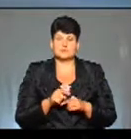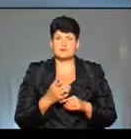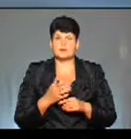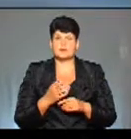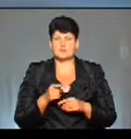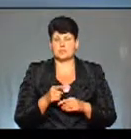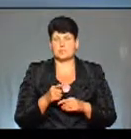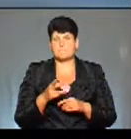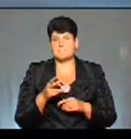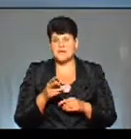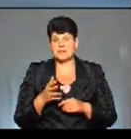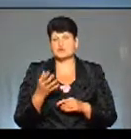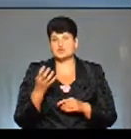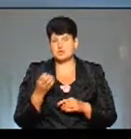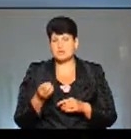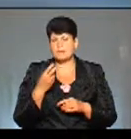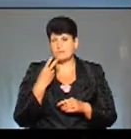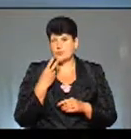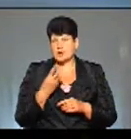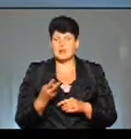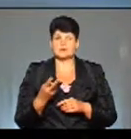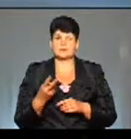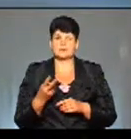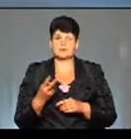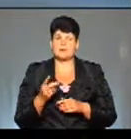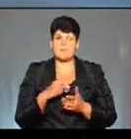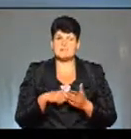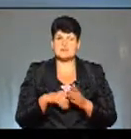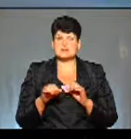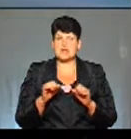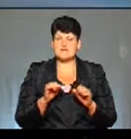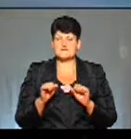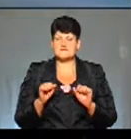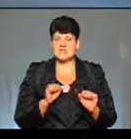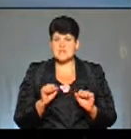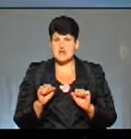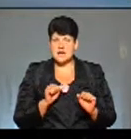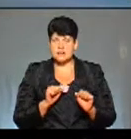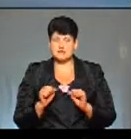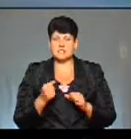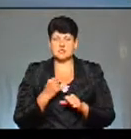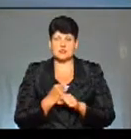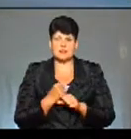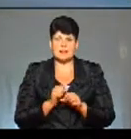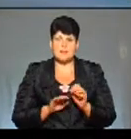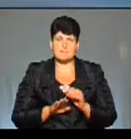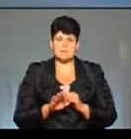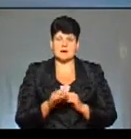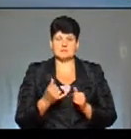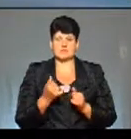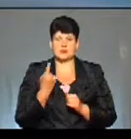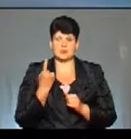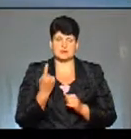тоді паралельно ще показували якраз, що міська влада зробила пандус для